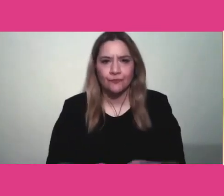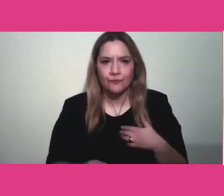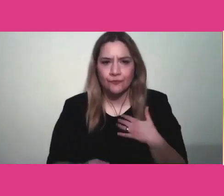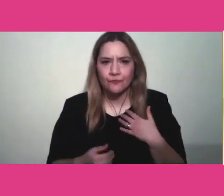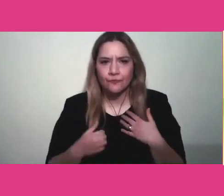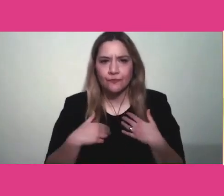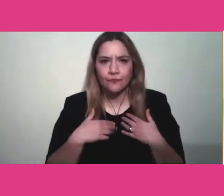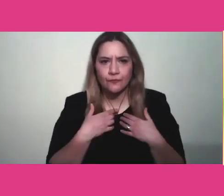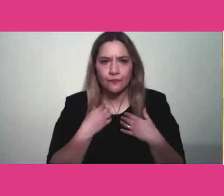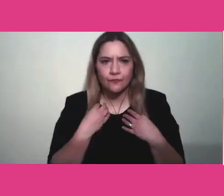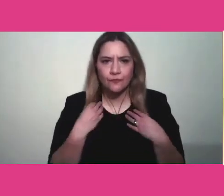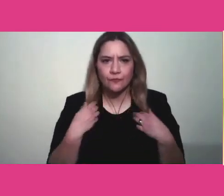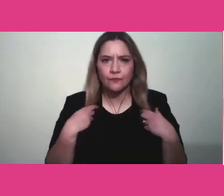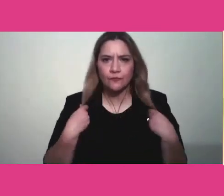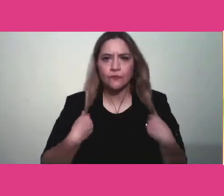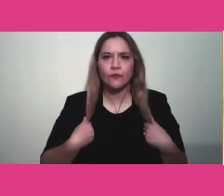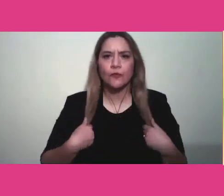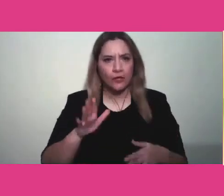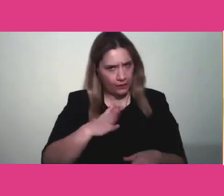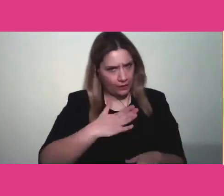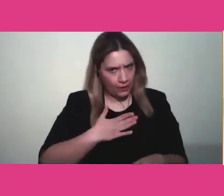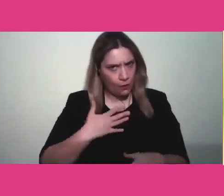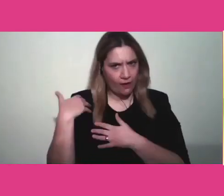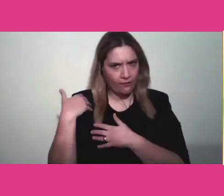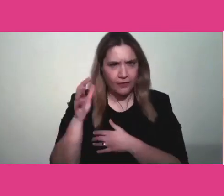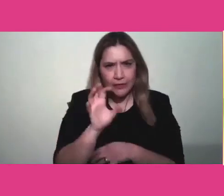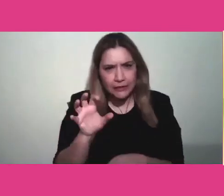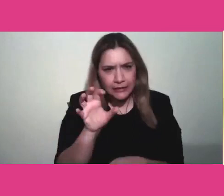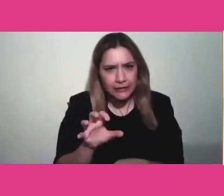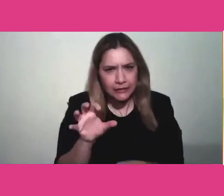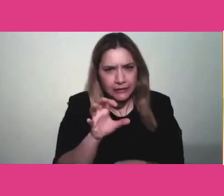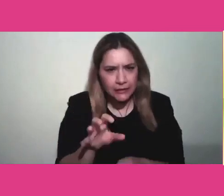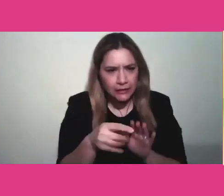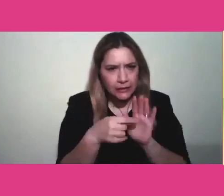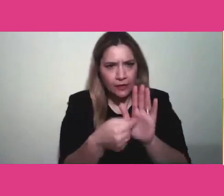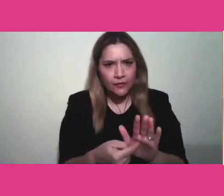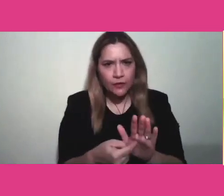Θα προσπαθήσω να ψάξω κι εγώ λίγο, όπως μπορέσω να το κάνω.